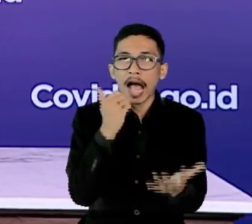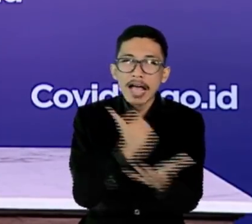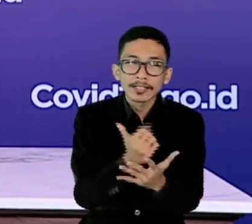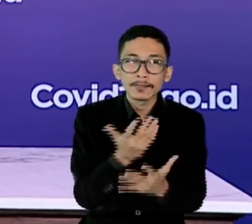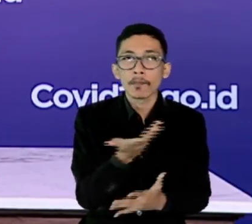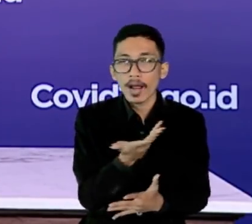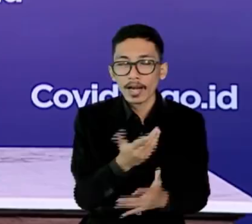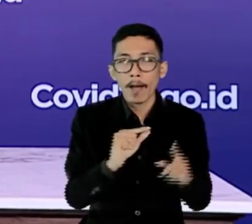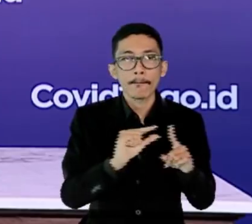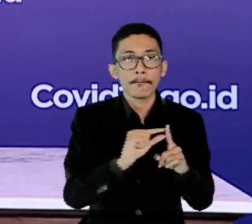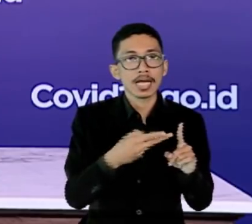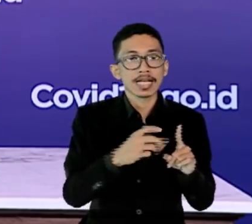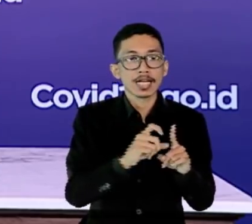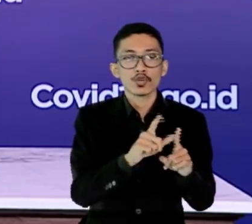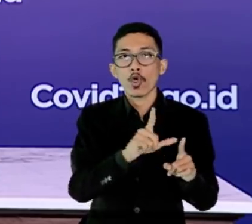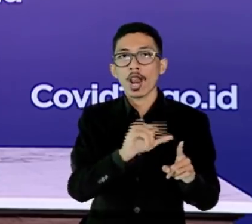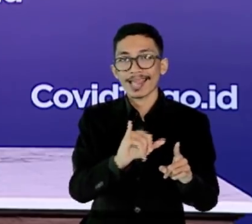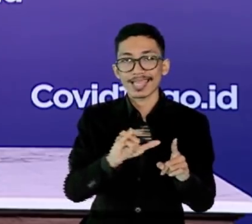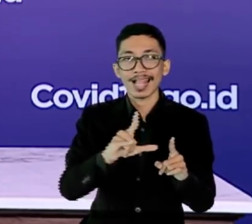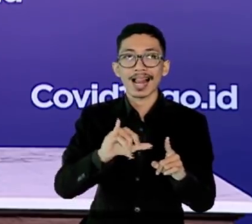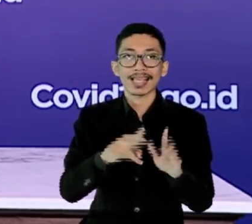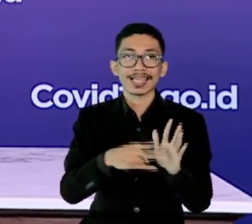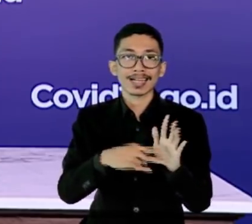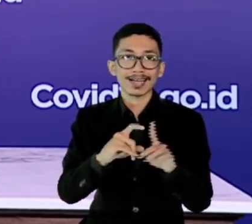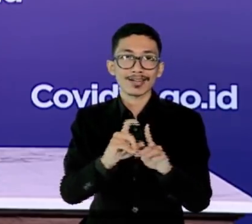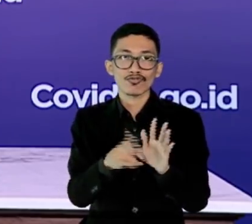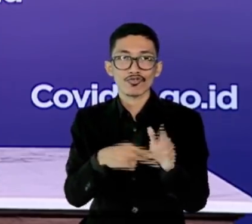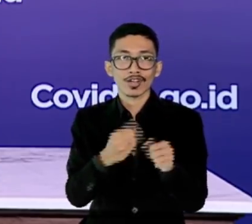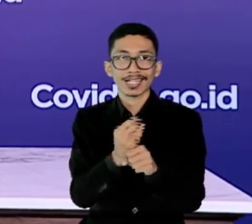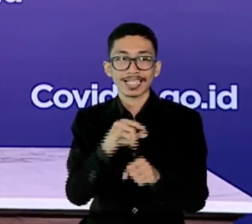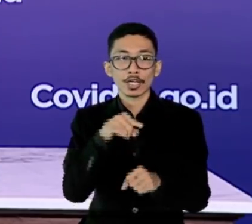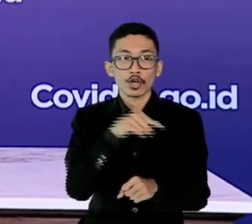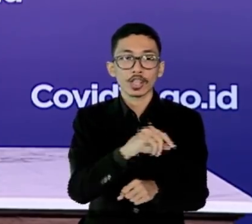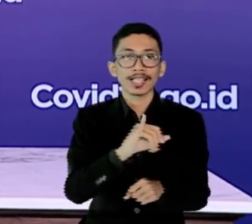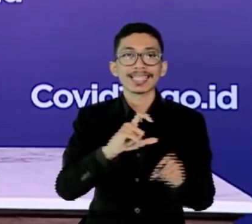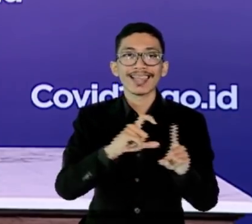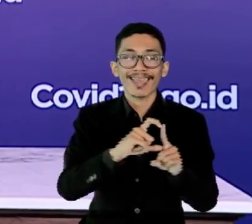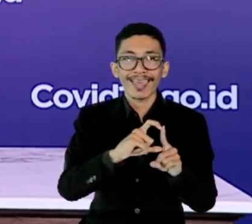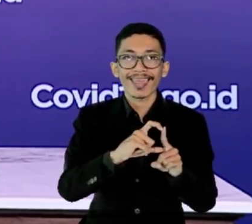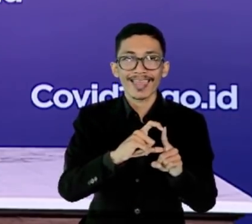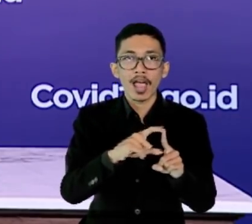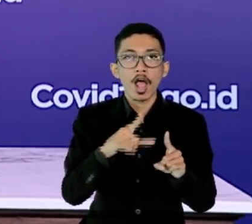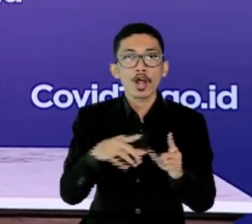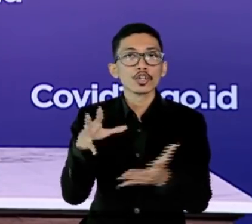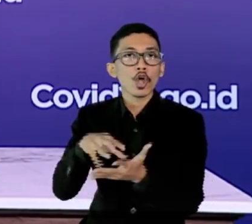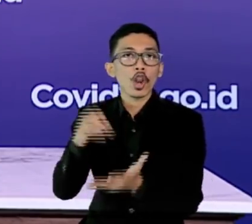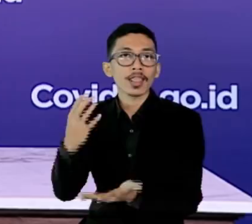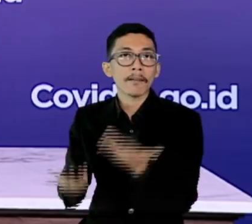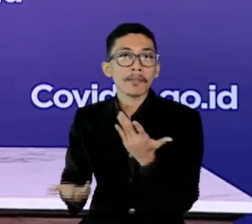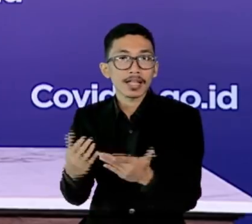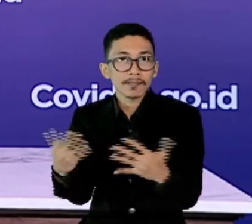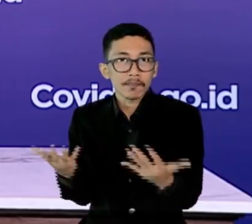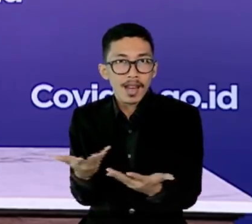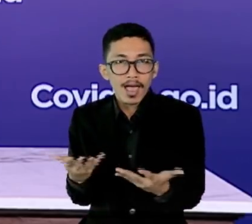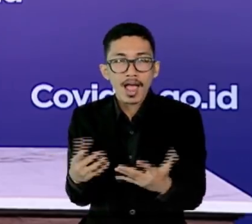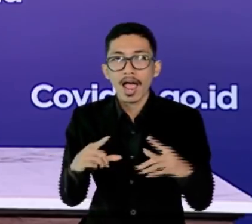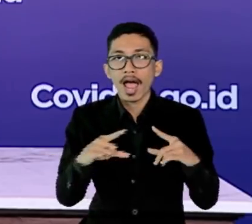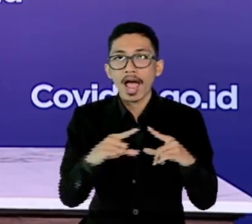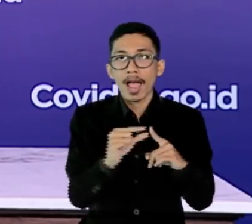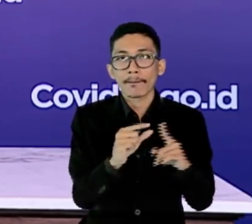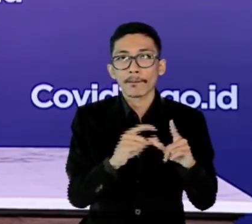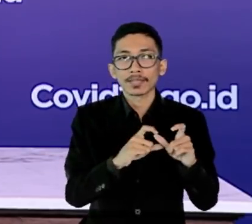serta mengunduh aplikasi resmi Peduli Lindungi di App Store dan Google Play Store.